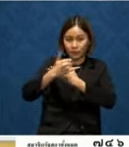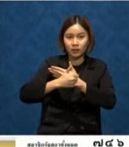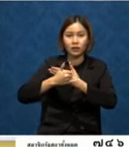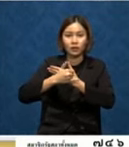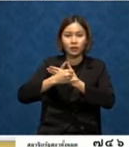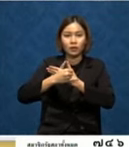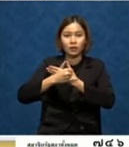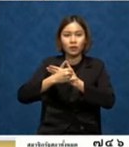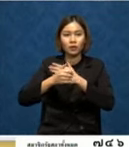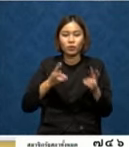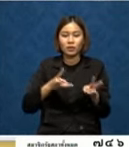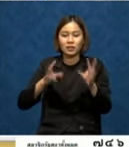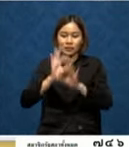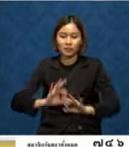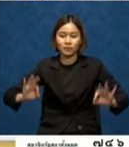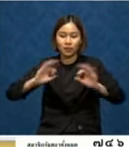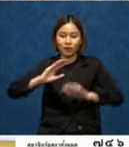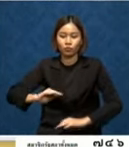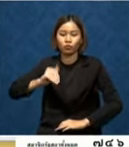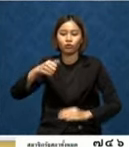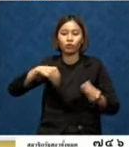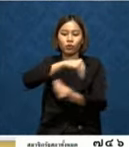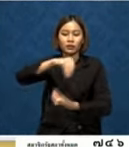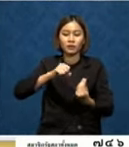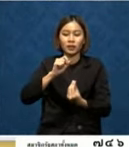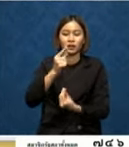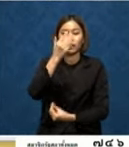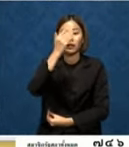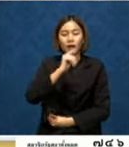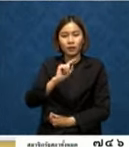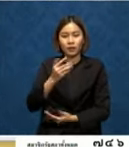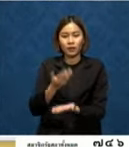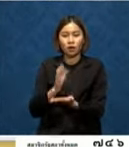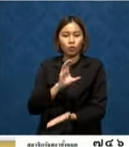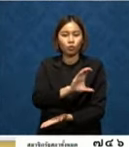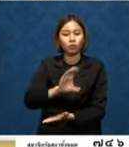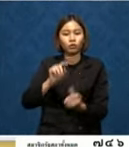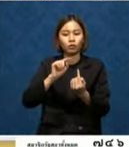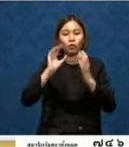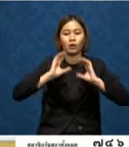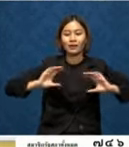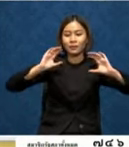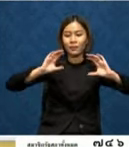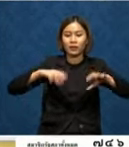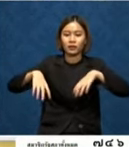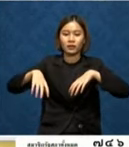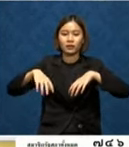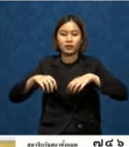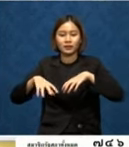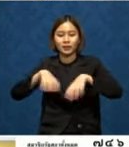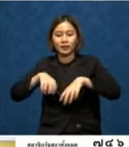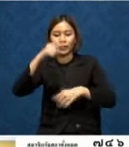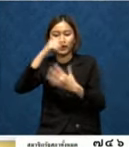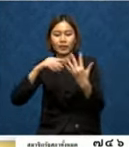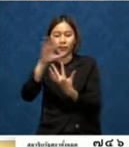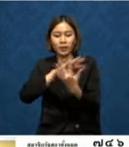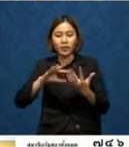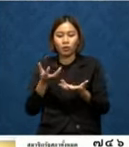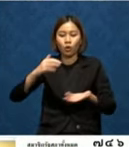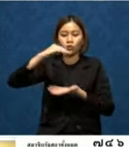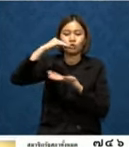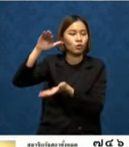กลไกสำคัญในการฟื้นฟูเศรษฐกิจเพราะลำพังการลงทุนจากภาครัฐการบริโภคภายในประเทศและการส่ง